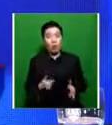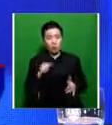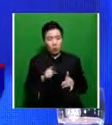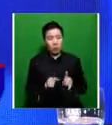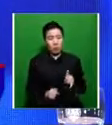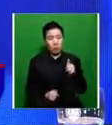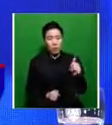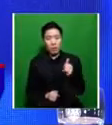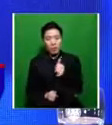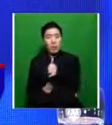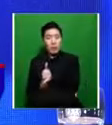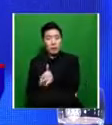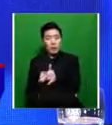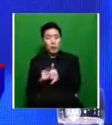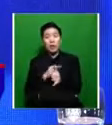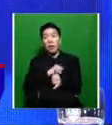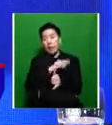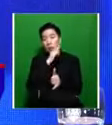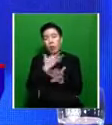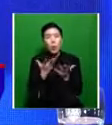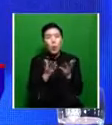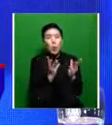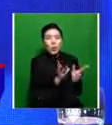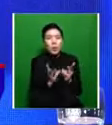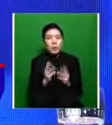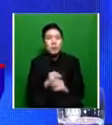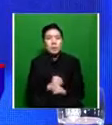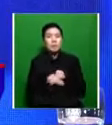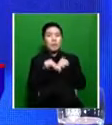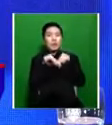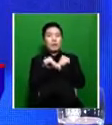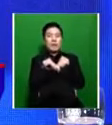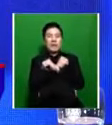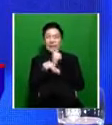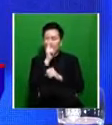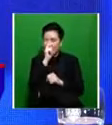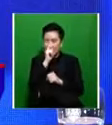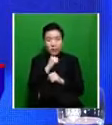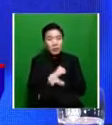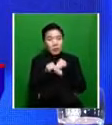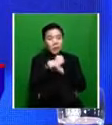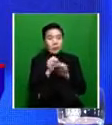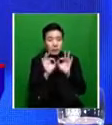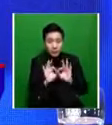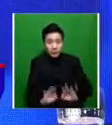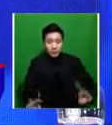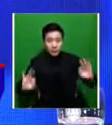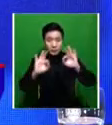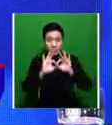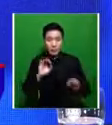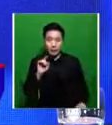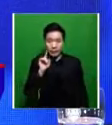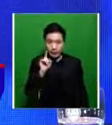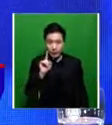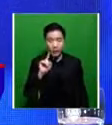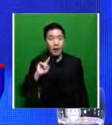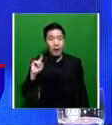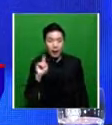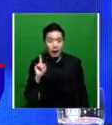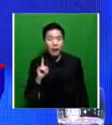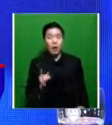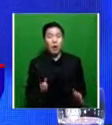างถ้าเราจะยับยั้งการแพร่ระบาดให้มากที่สุดสิ่งที่สำคัญสิ่งหนึ่งก็คือการจ